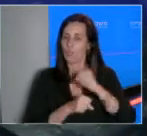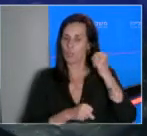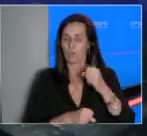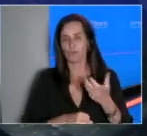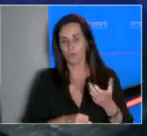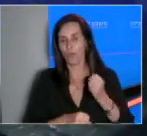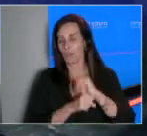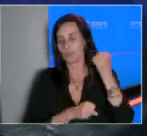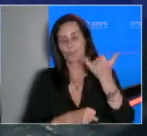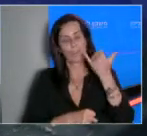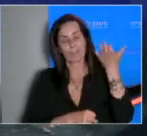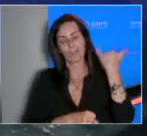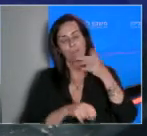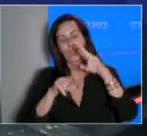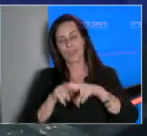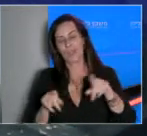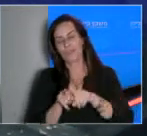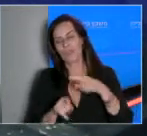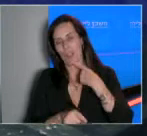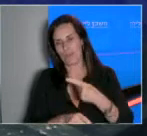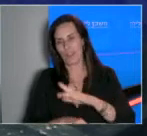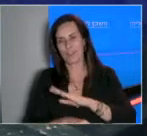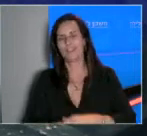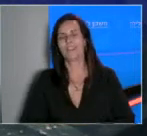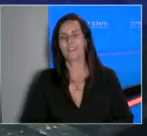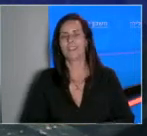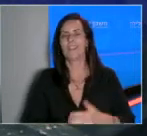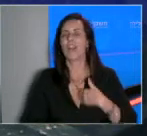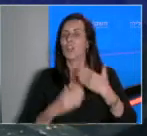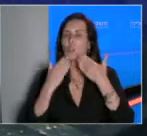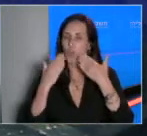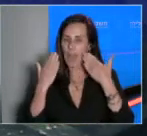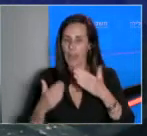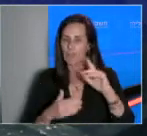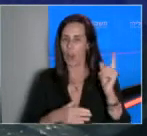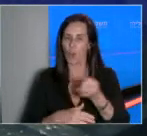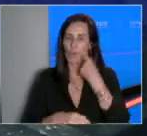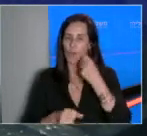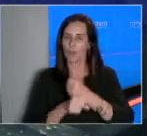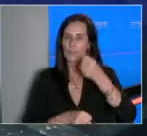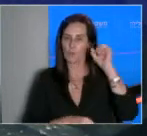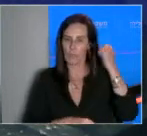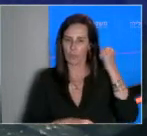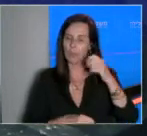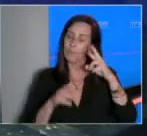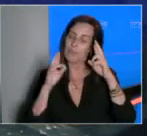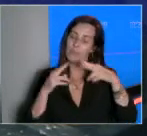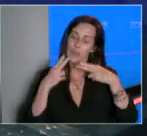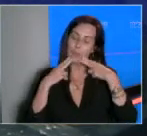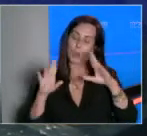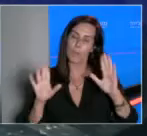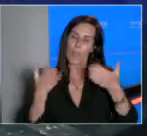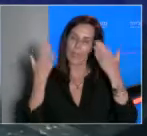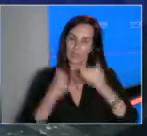כנראה תמיד היית, תמיד תהיי, כמו שאמרת, כל חיי. אני מודה לך ולכן העובדים והעובדות הסוציאליות, ומקווה לפתרון